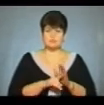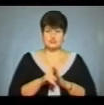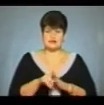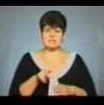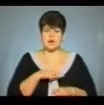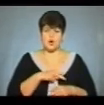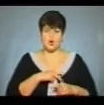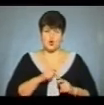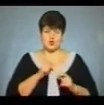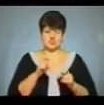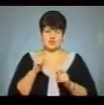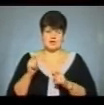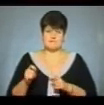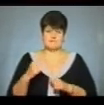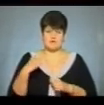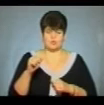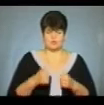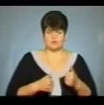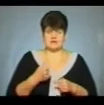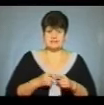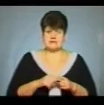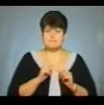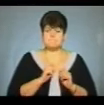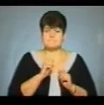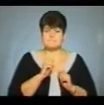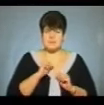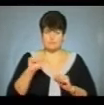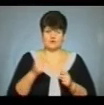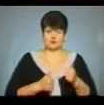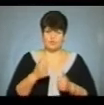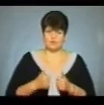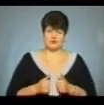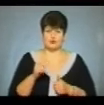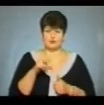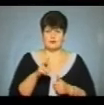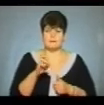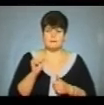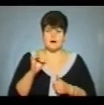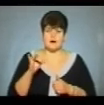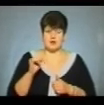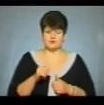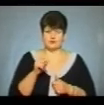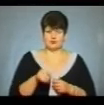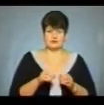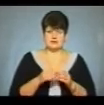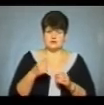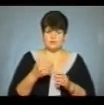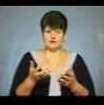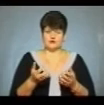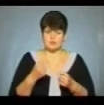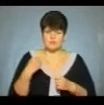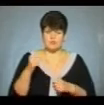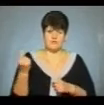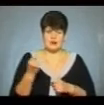нагородження переможців конкурсу. Це переможець конкурсу із Хмельницького Любомир Баранов. Йому 10 років. Він отримав перемогу у першій